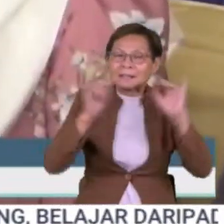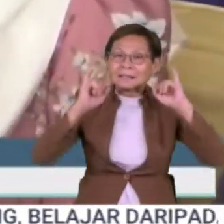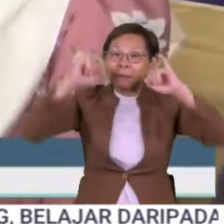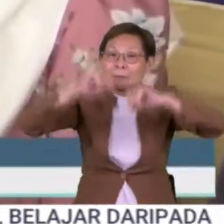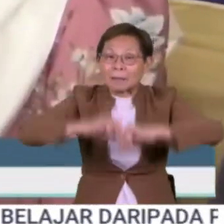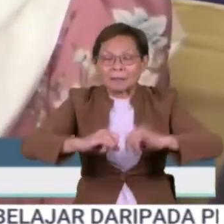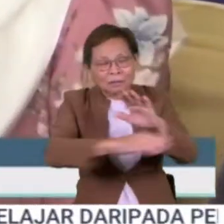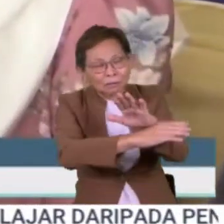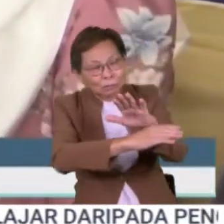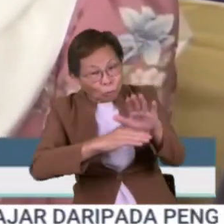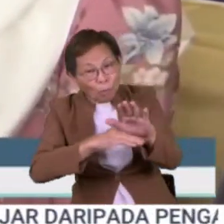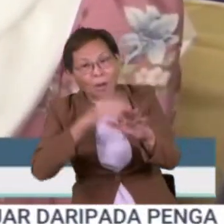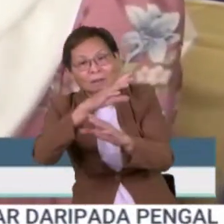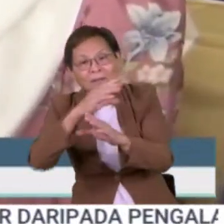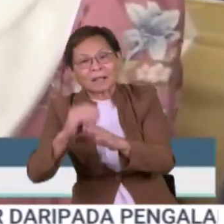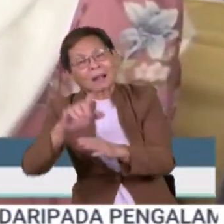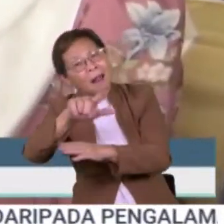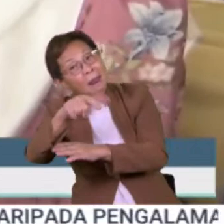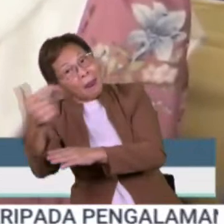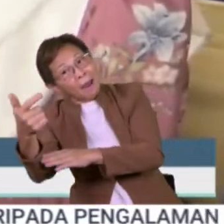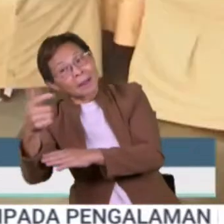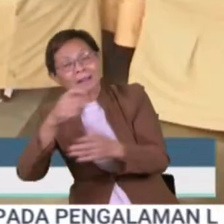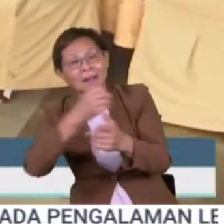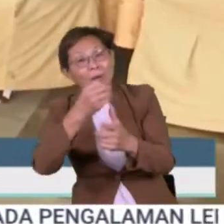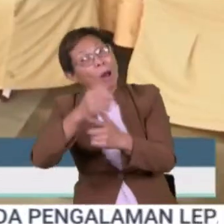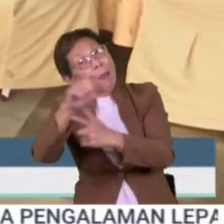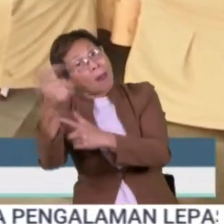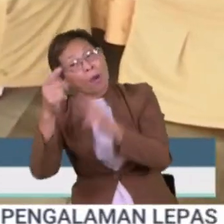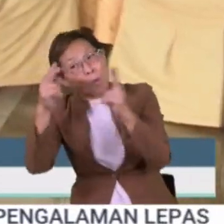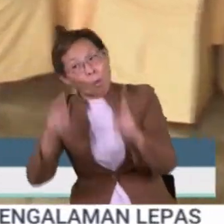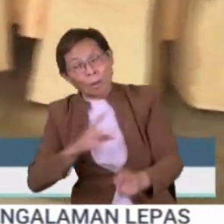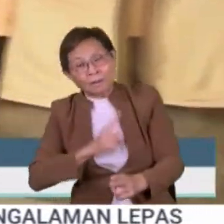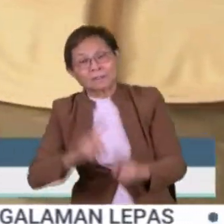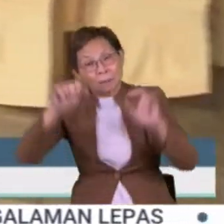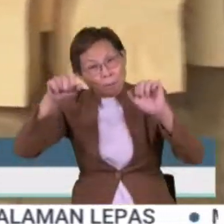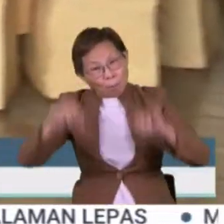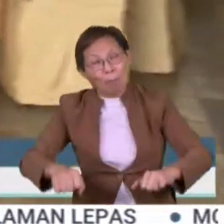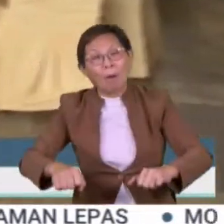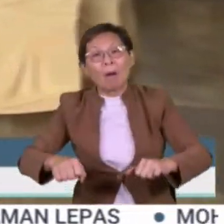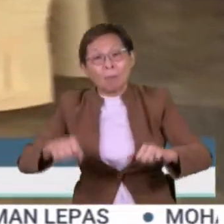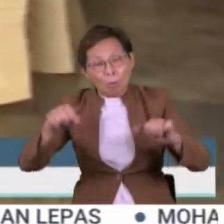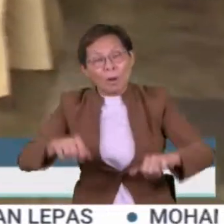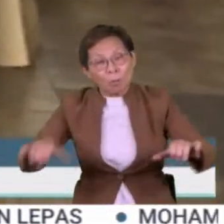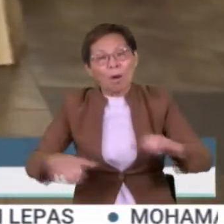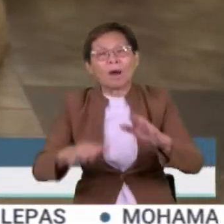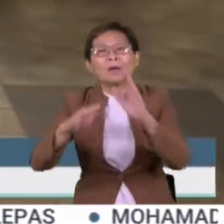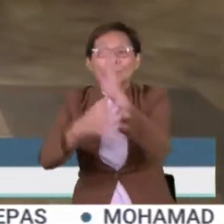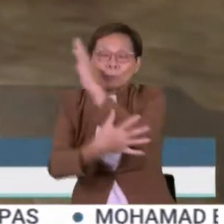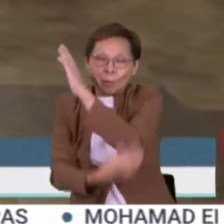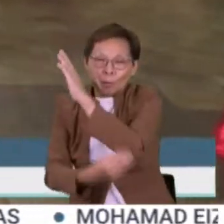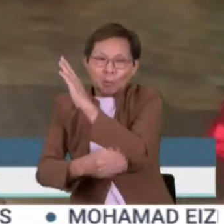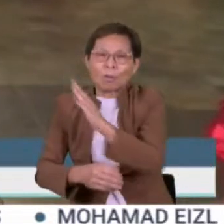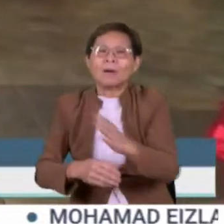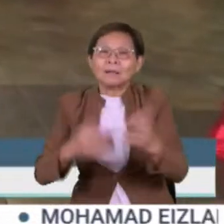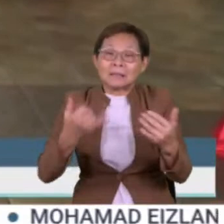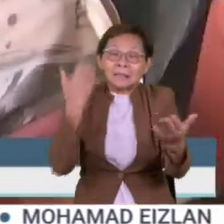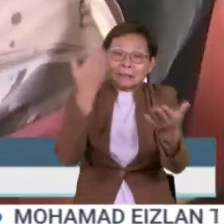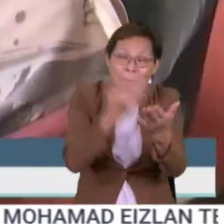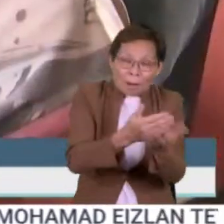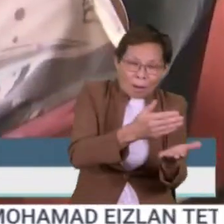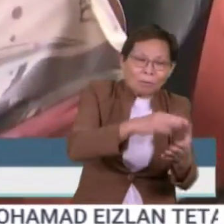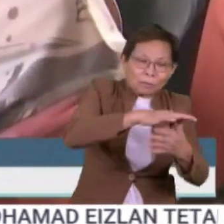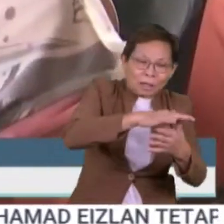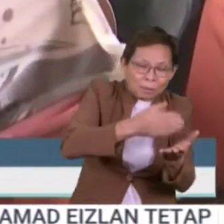ibadah korban termasuk alternatif yang boleh dilakukan umat Islam kurang berkemampuan serta kaidah pengurusan agihan daging